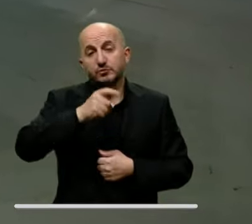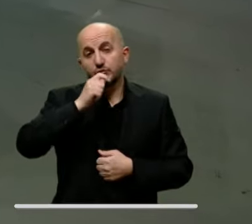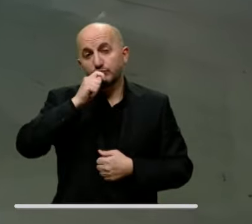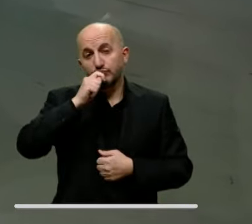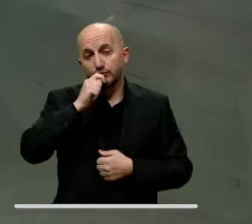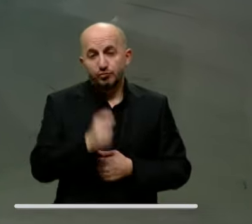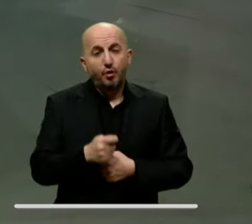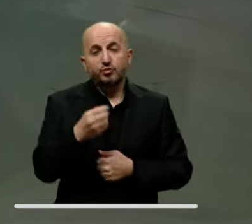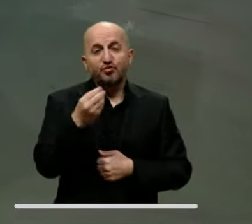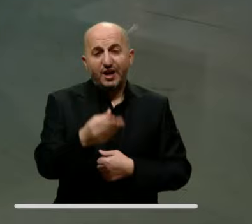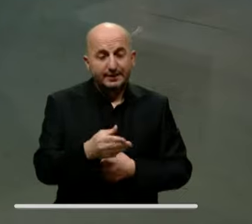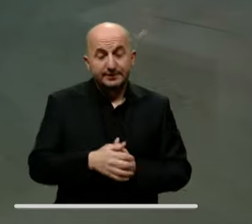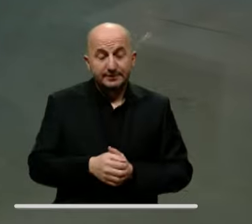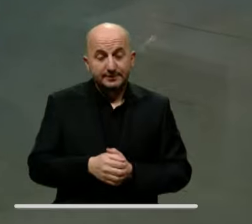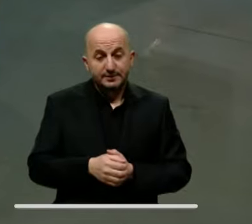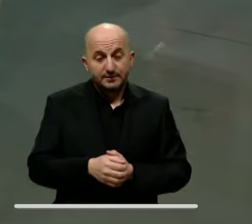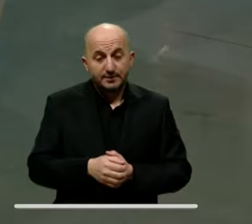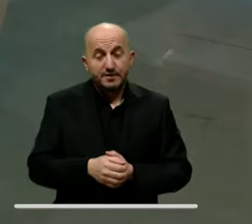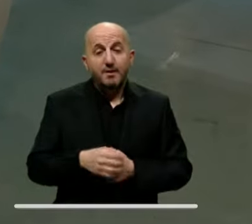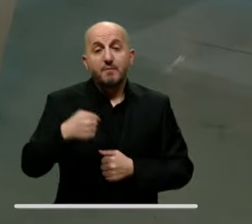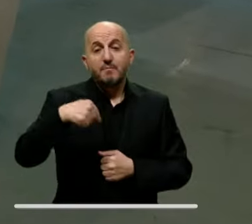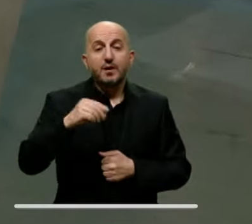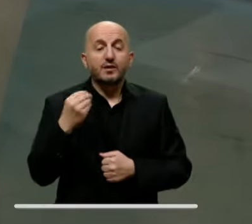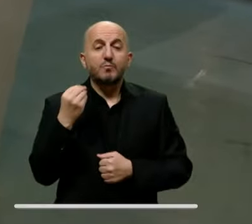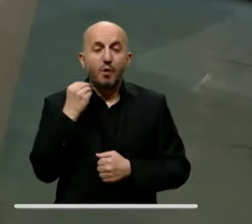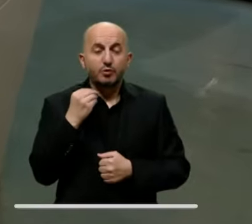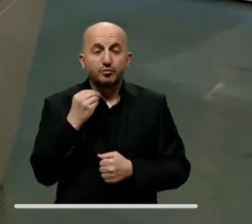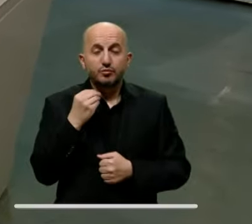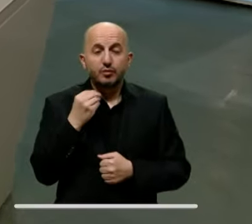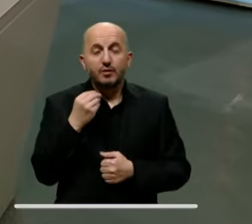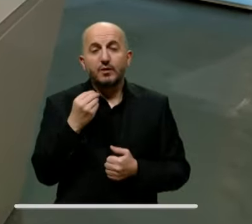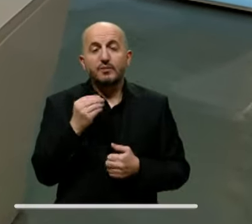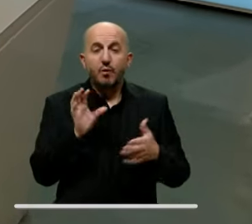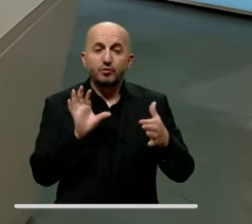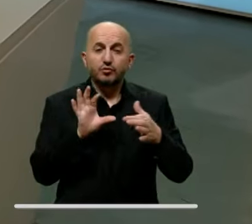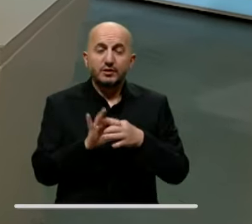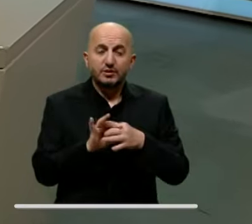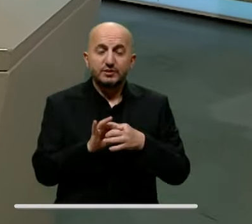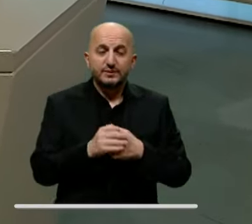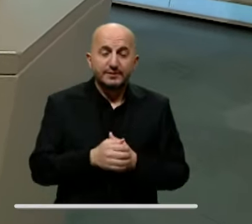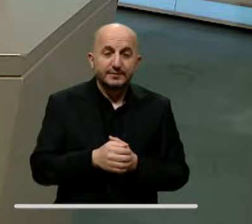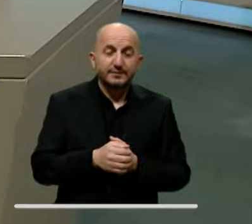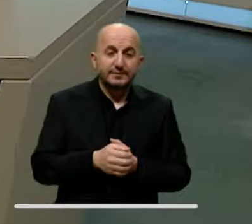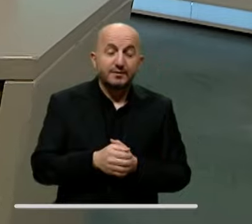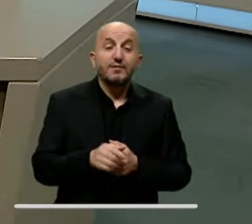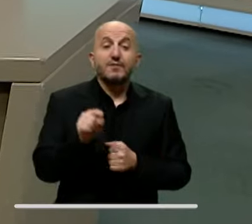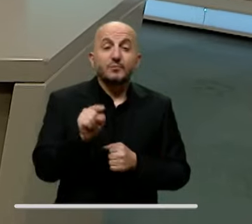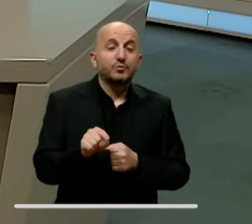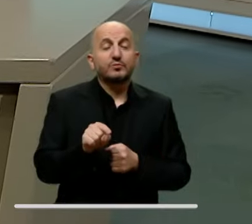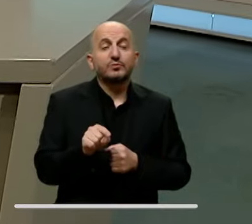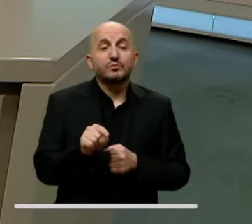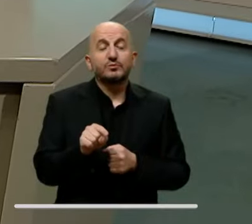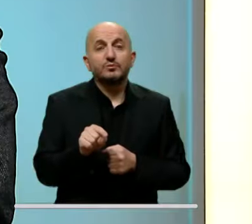Efendim söz verdiği Mehir borcu E bir borç ilişkisidir Efendim bunun